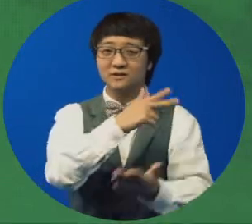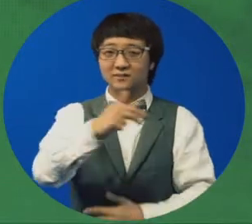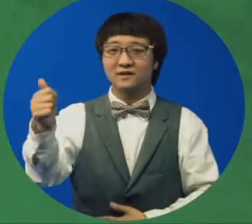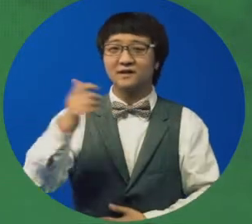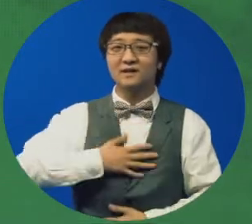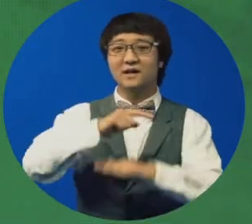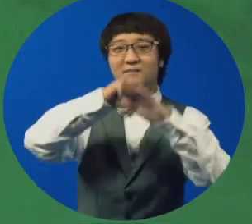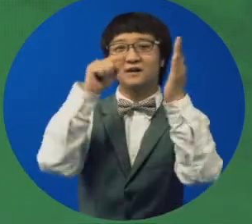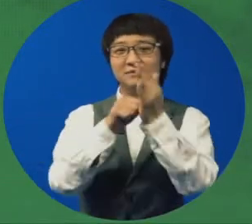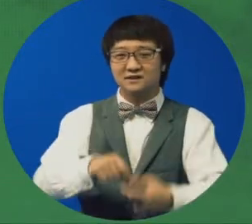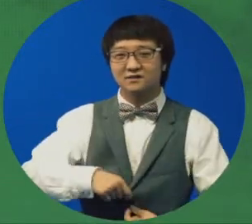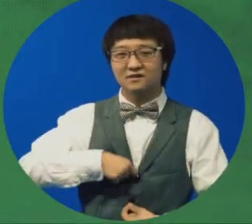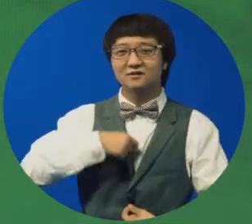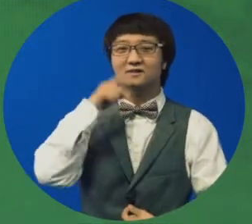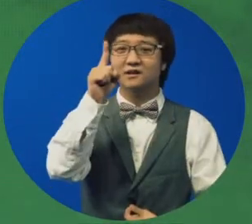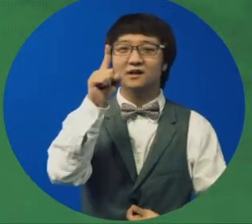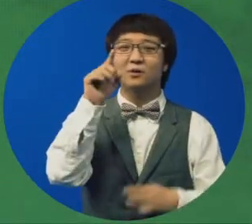마음은 선한 것 하나 없습니다.